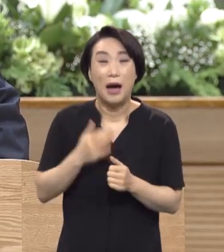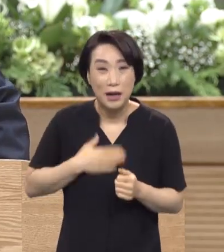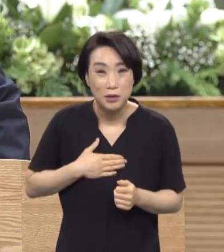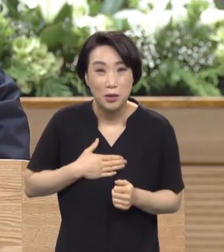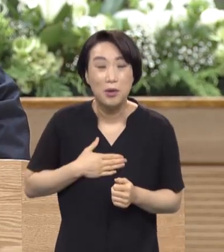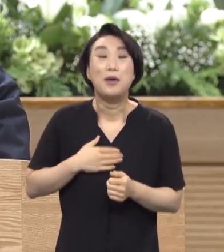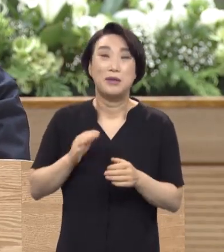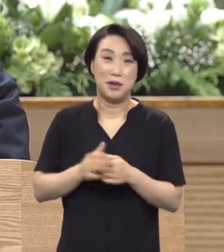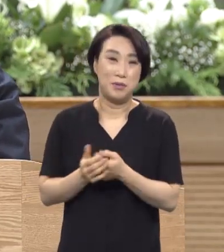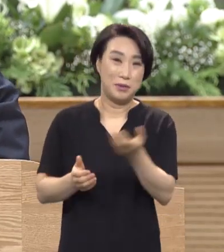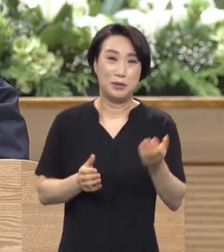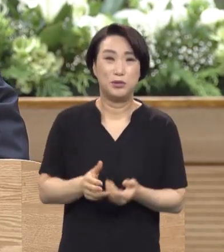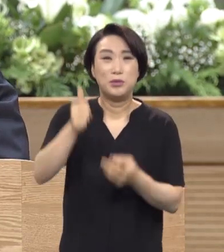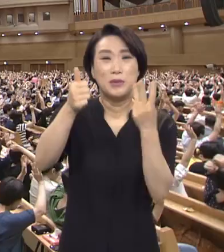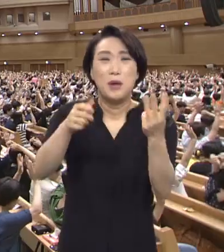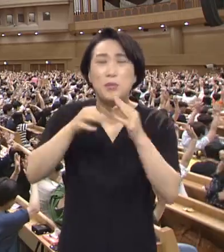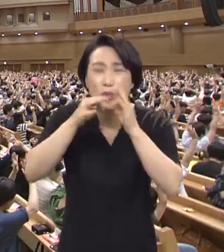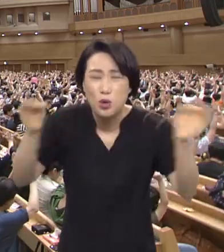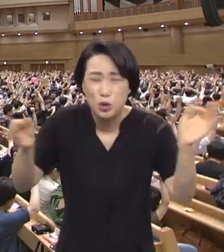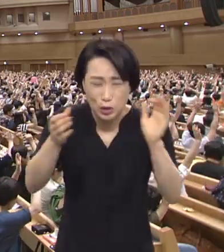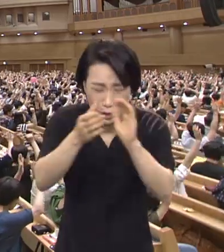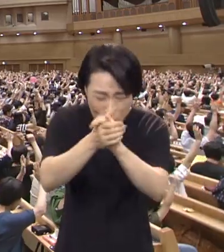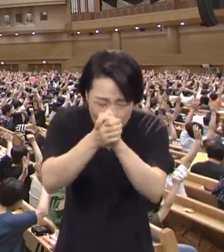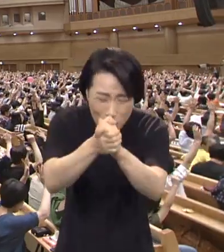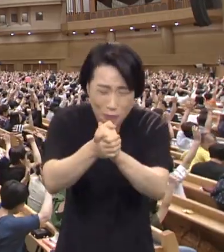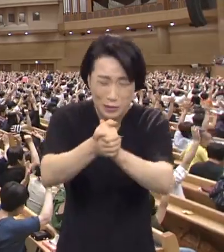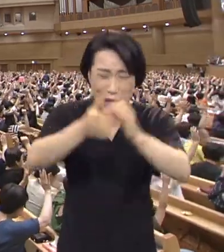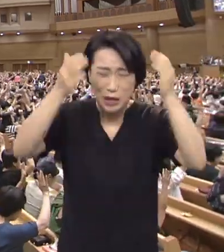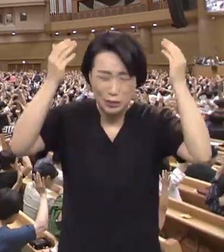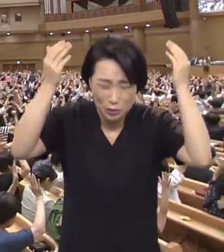주여 삼창하고 기도하겠습니다. 주여,